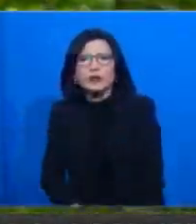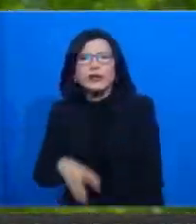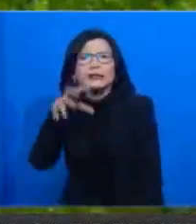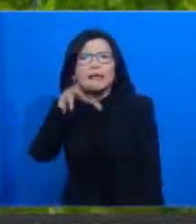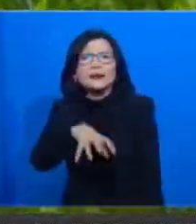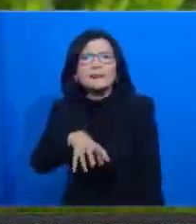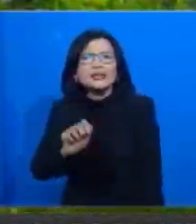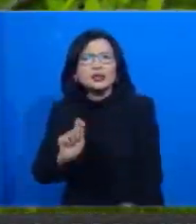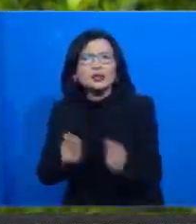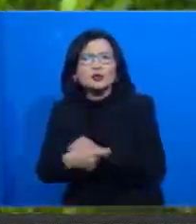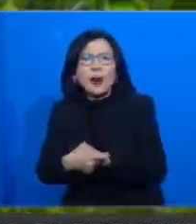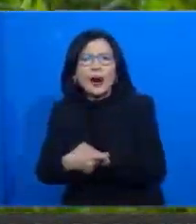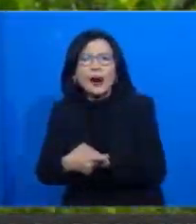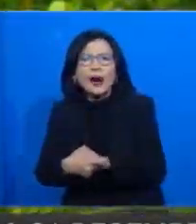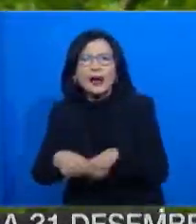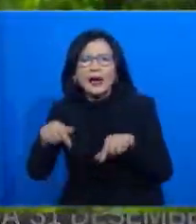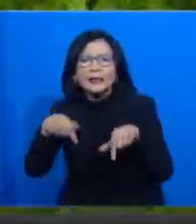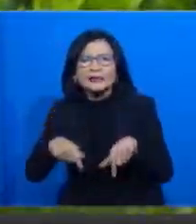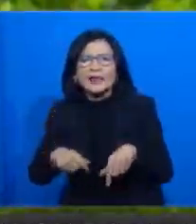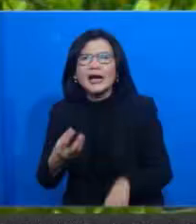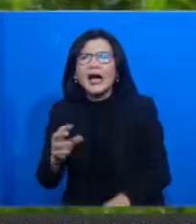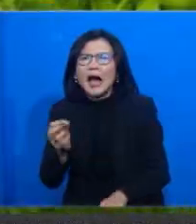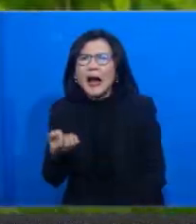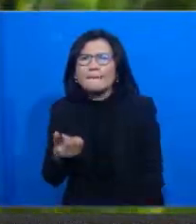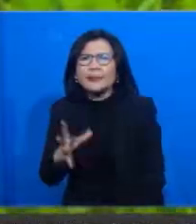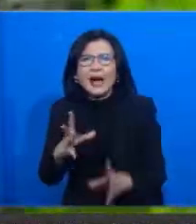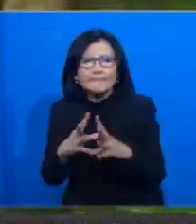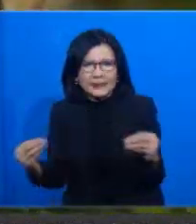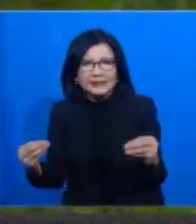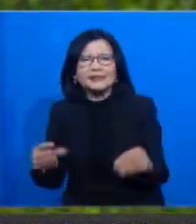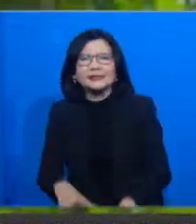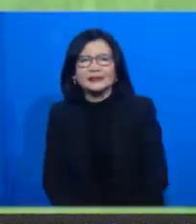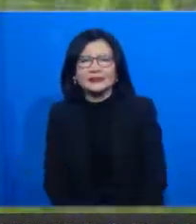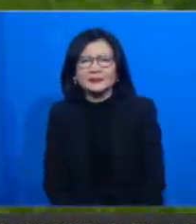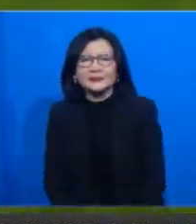cantik ini masuk dalam status hampir punah.